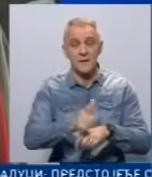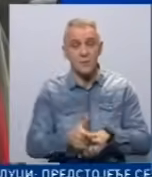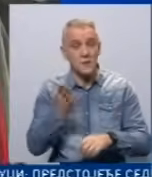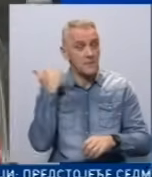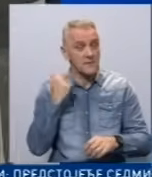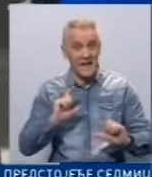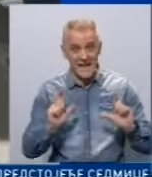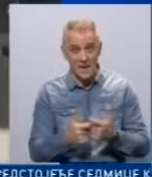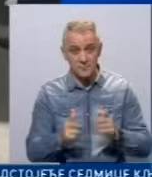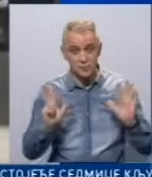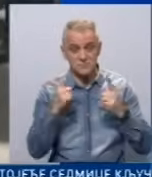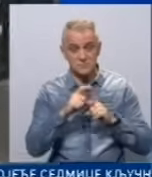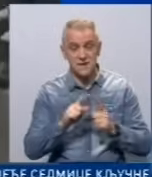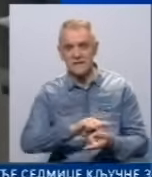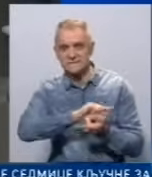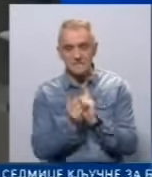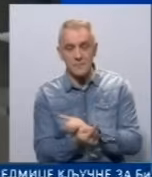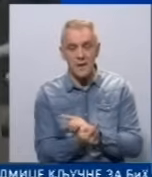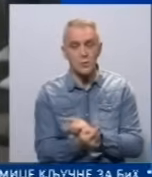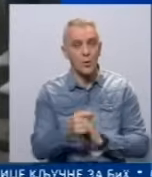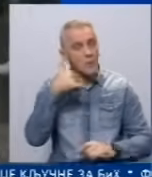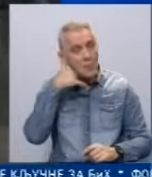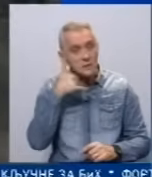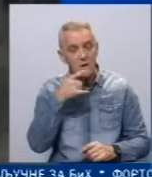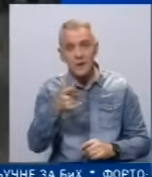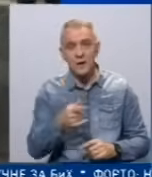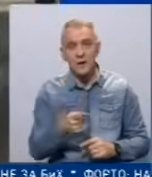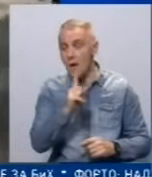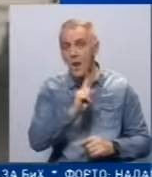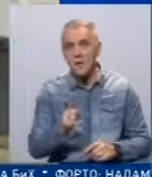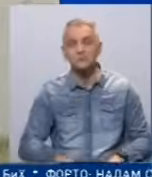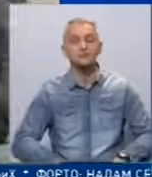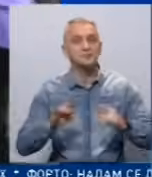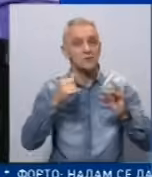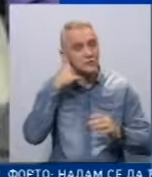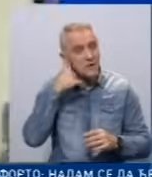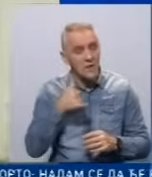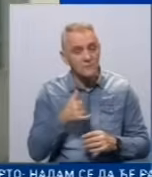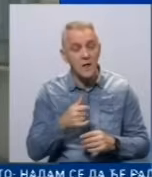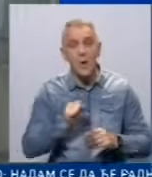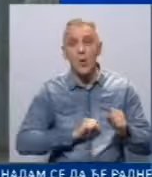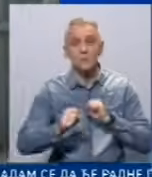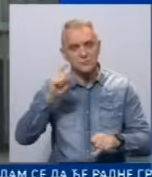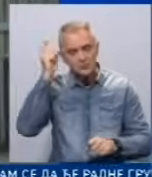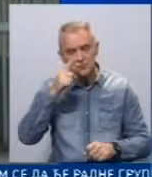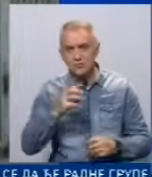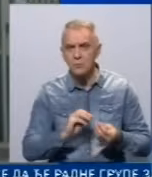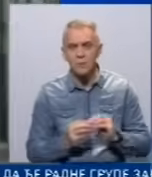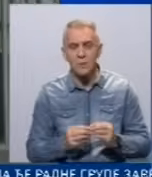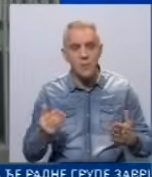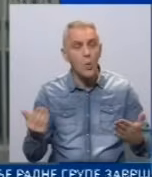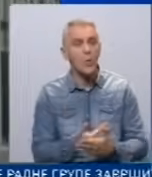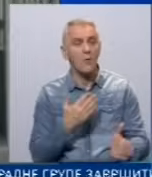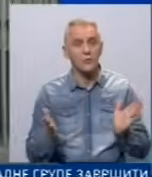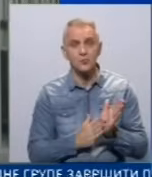18. decembra zamijenio mobilni telefon. Taj telefon tužioci do danas nisu pronašli, no odbranama osumnjičenih sporno je što isplivavaju novi